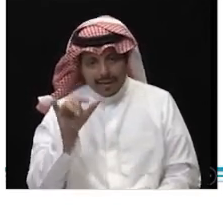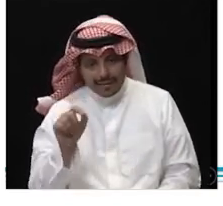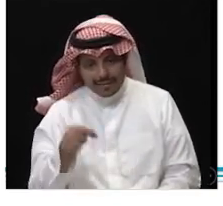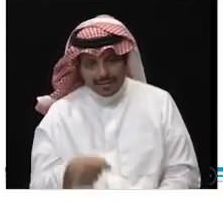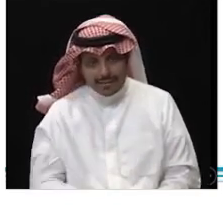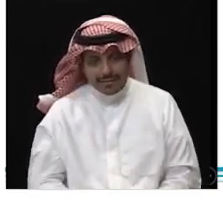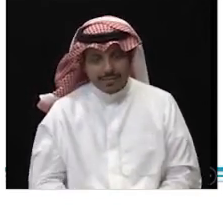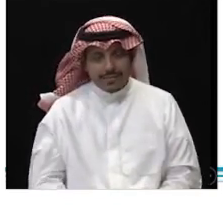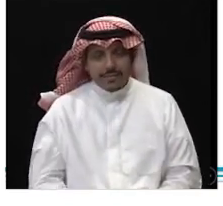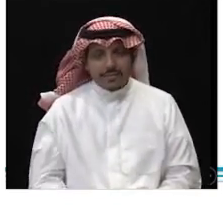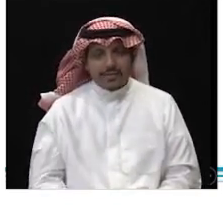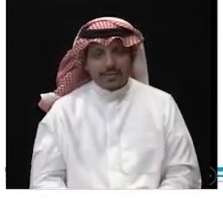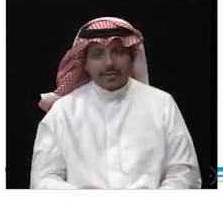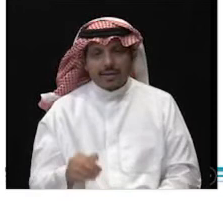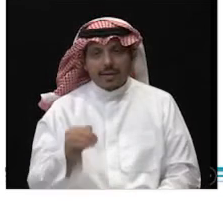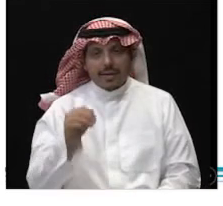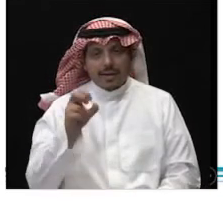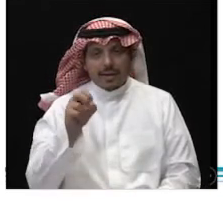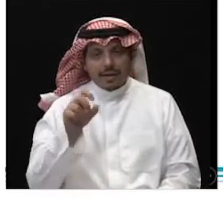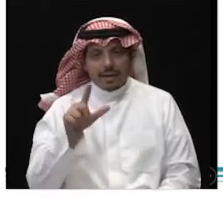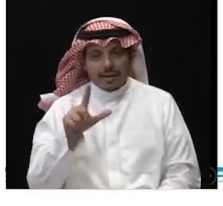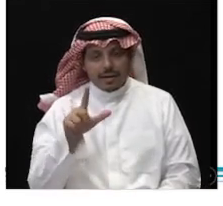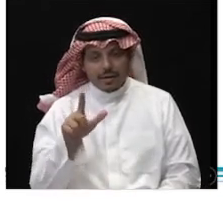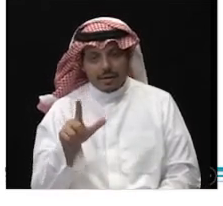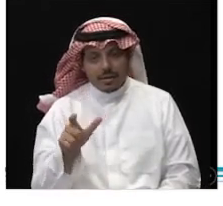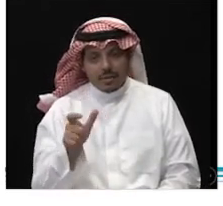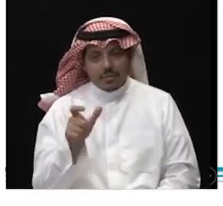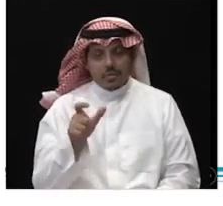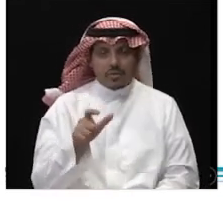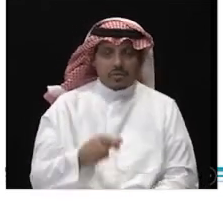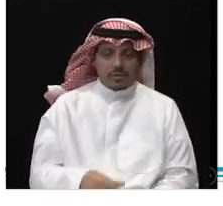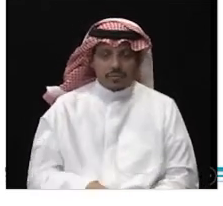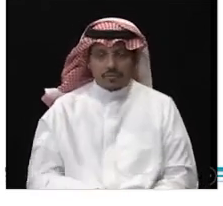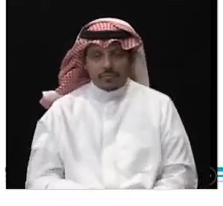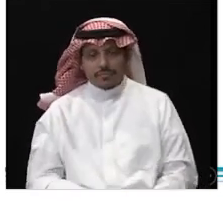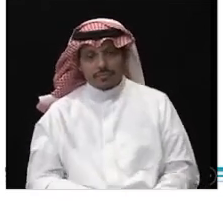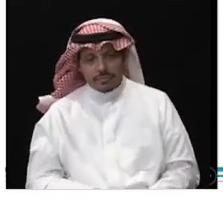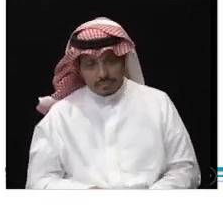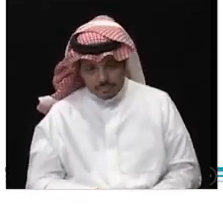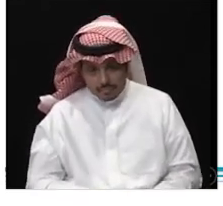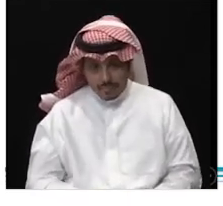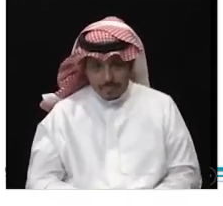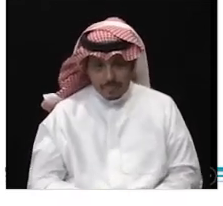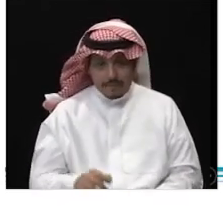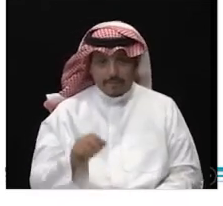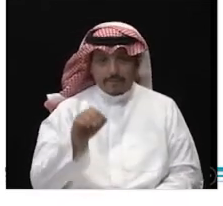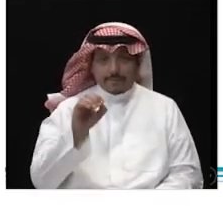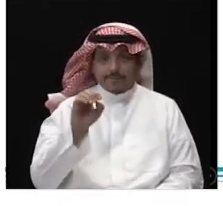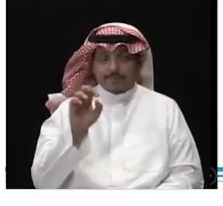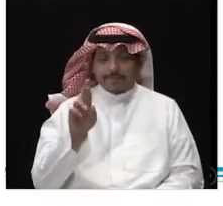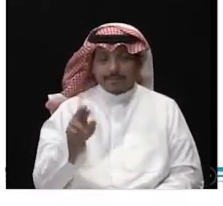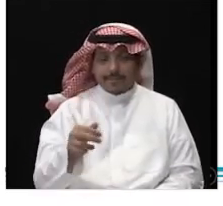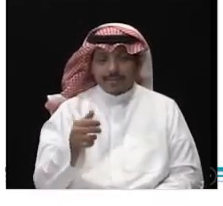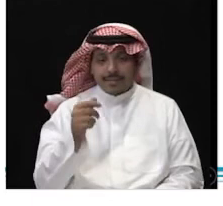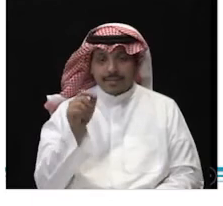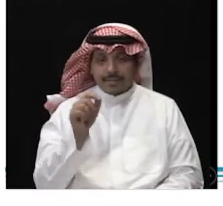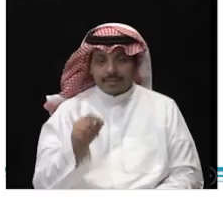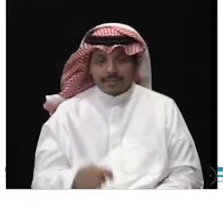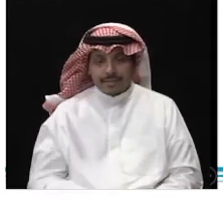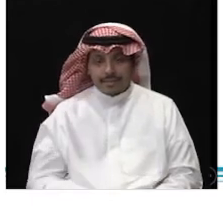جميل، حقل، أحسنتم، وهنا جزاء، أحسنتم،